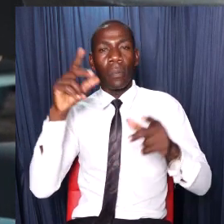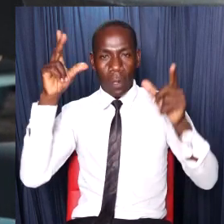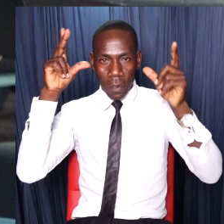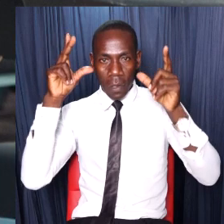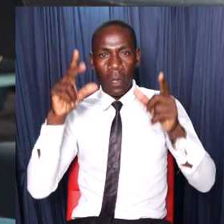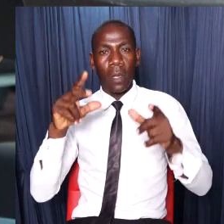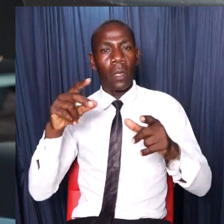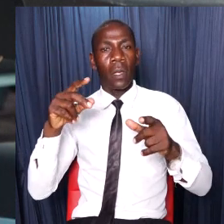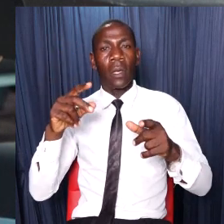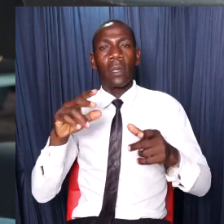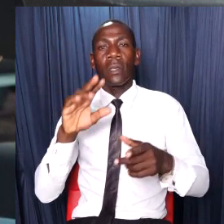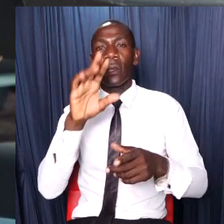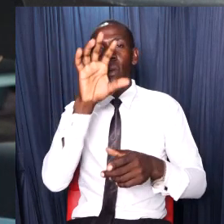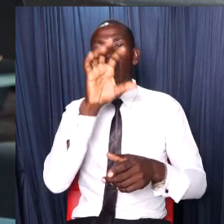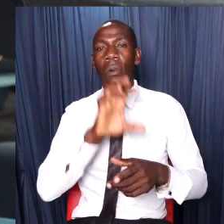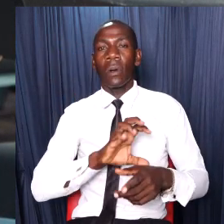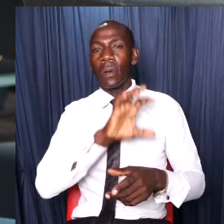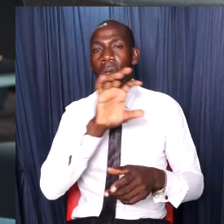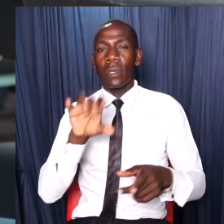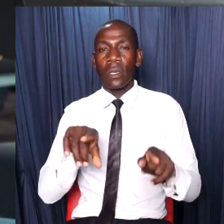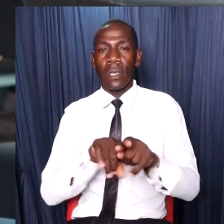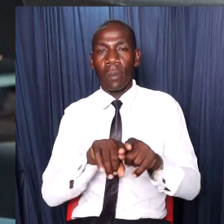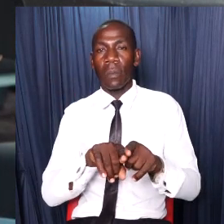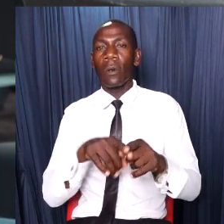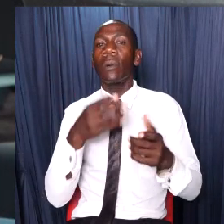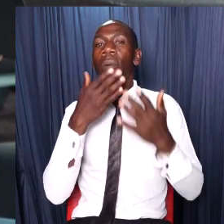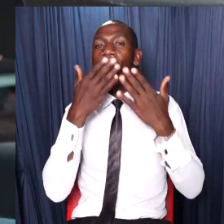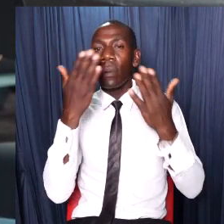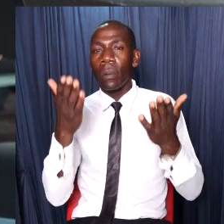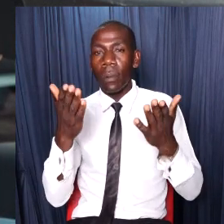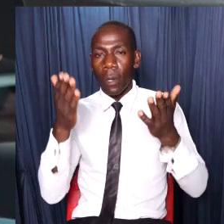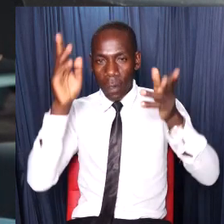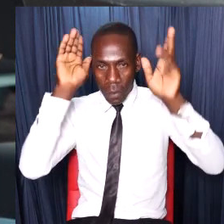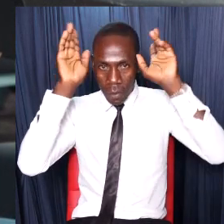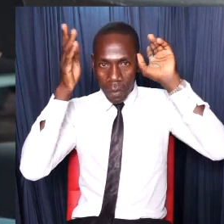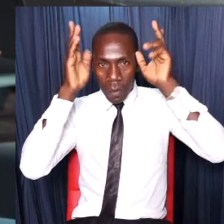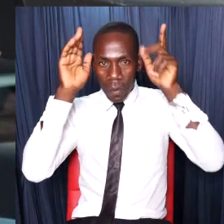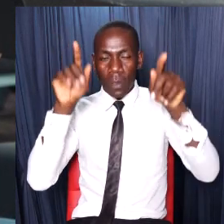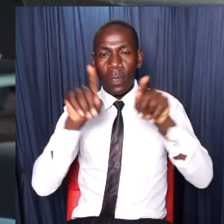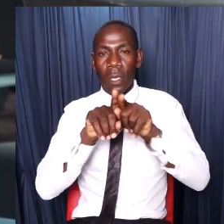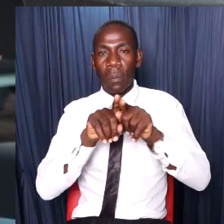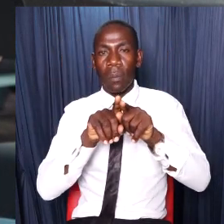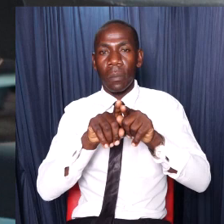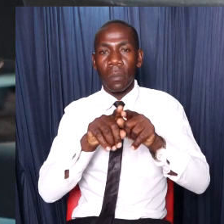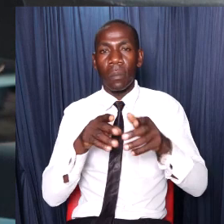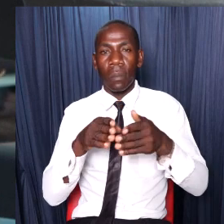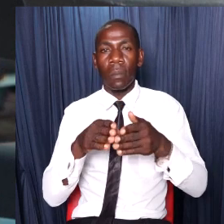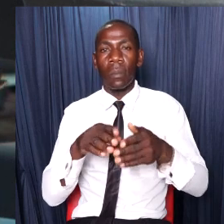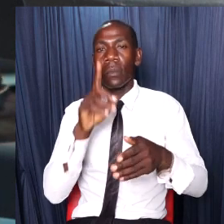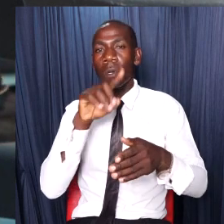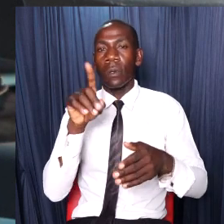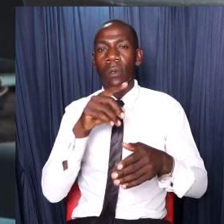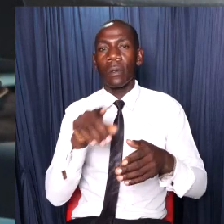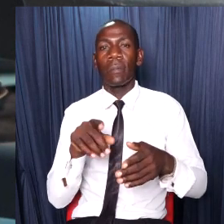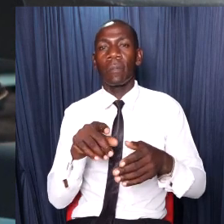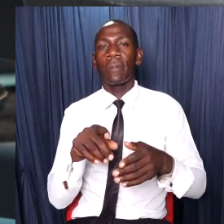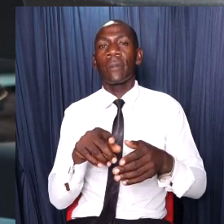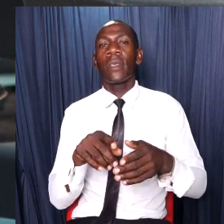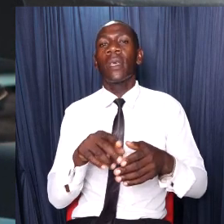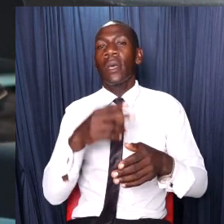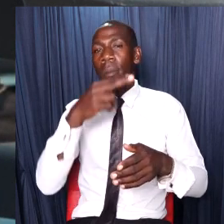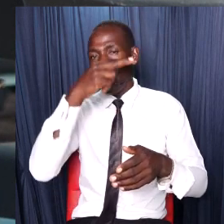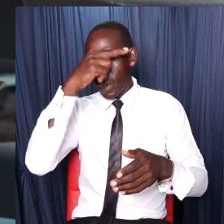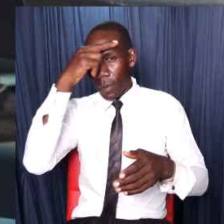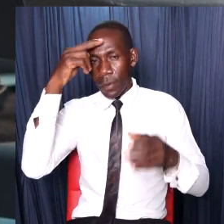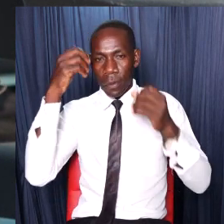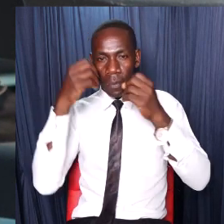beberu. Kwa kuasi ni kama dhambi ya uchawi, na ukaidi ni kama ukafiri na vinyago. Kwa